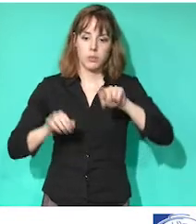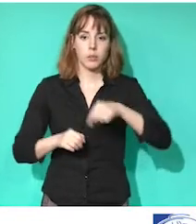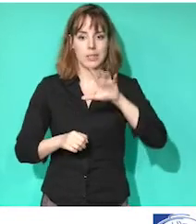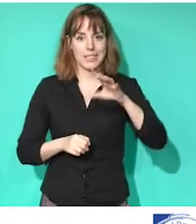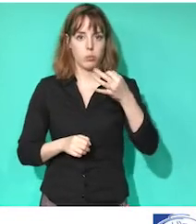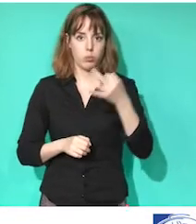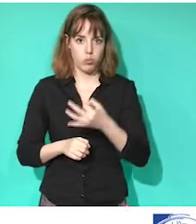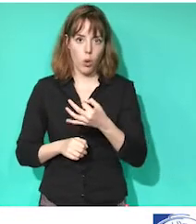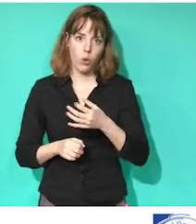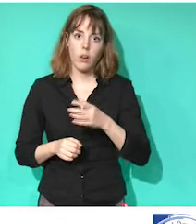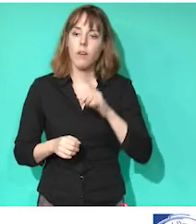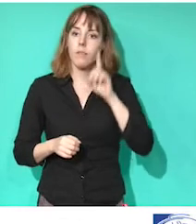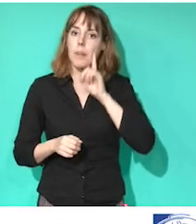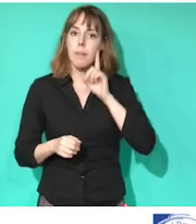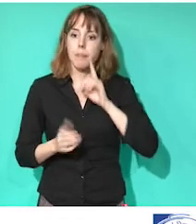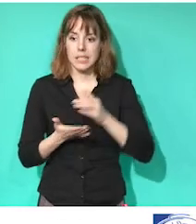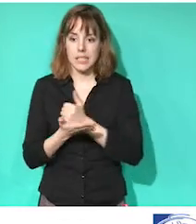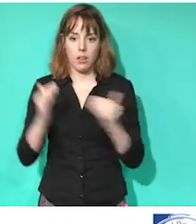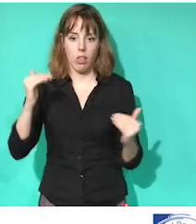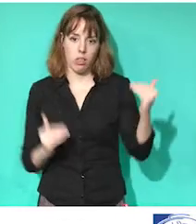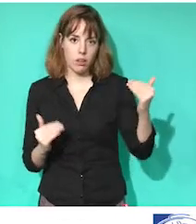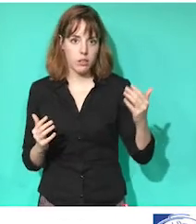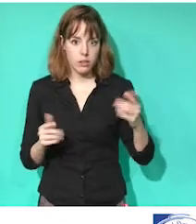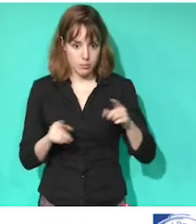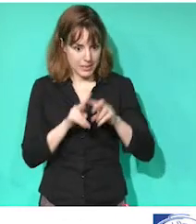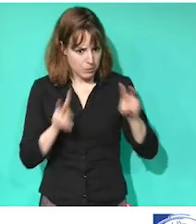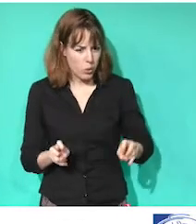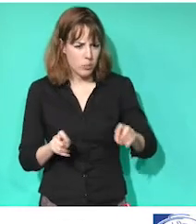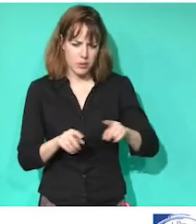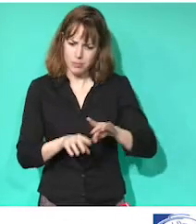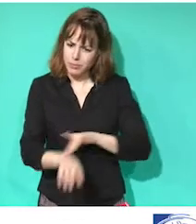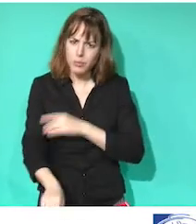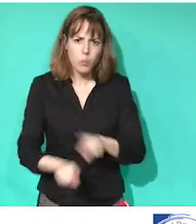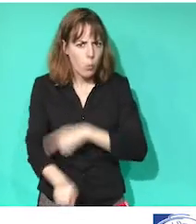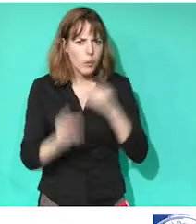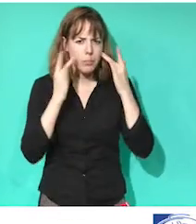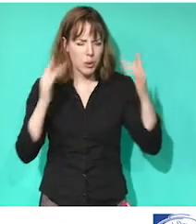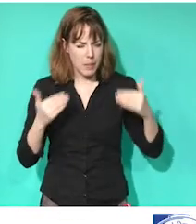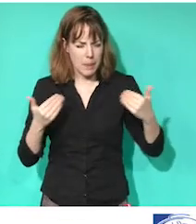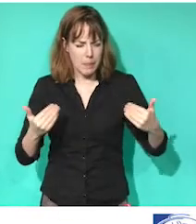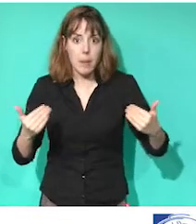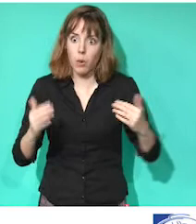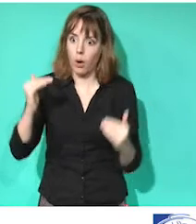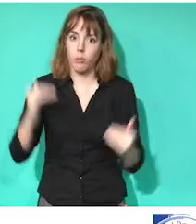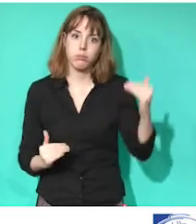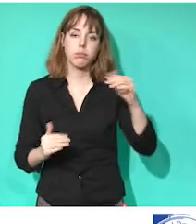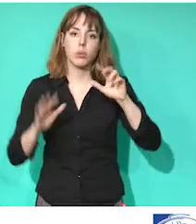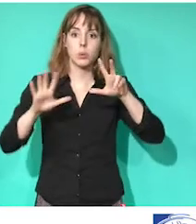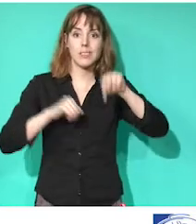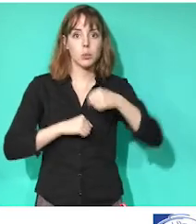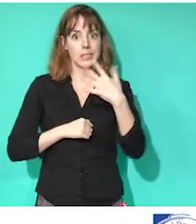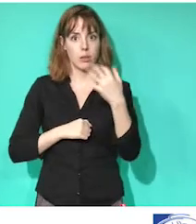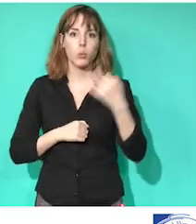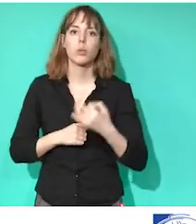de salaire entre les femmes et les hommes pour un même poste à diplôme, ancienneté, responsabilité égale. Alors les propositions de